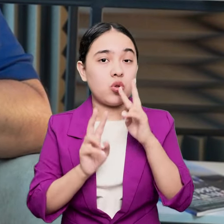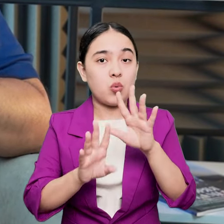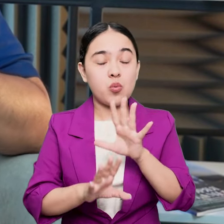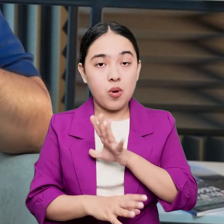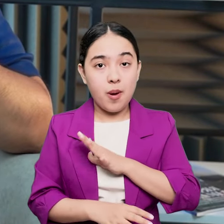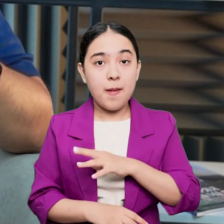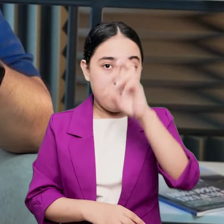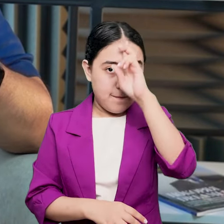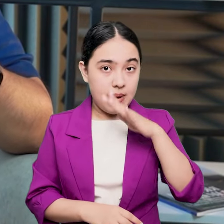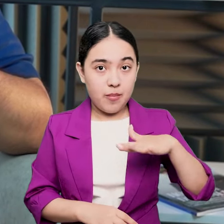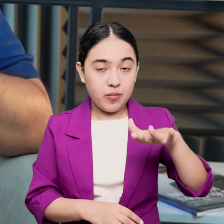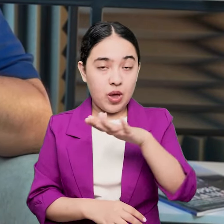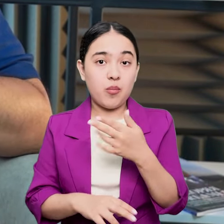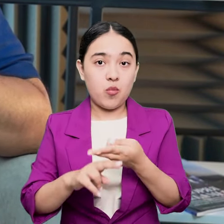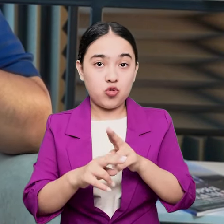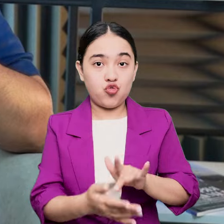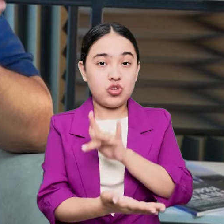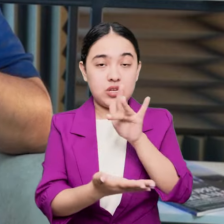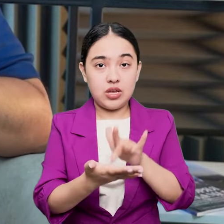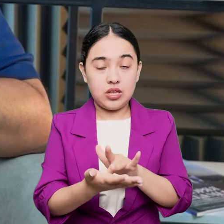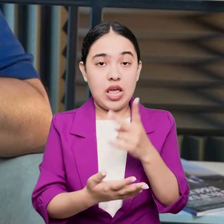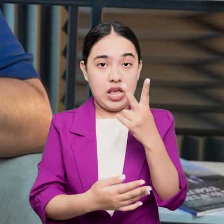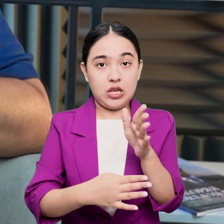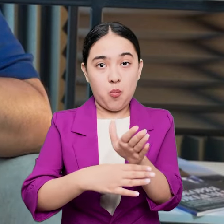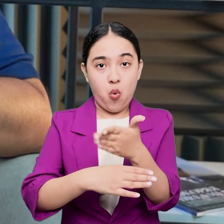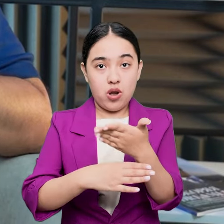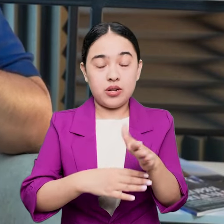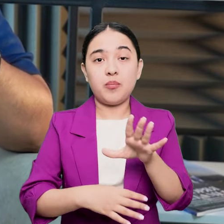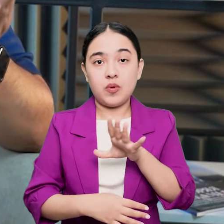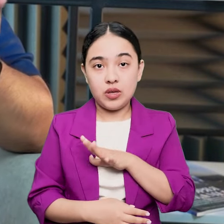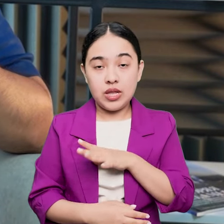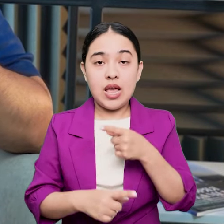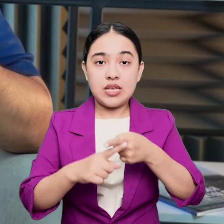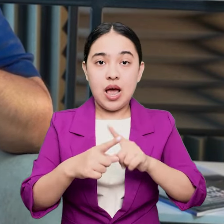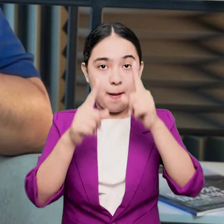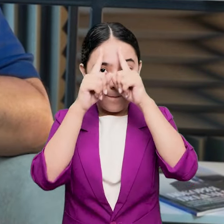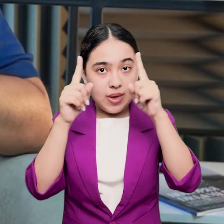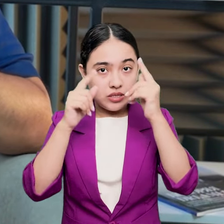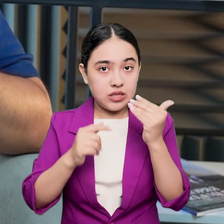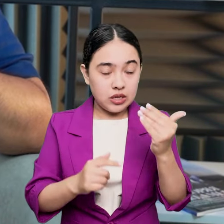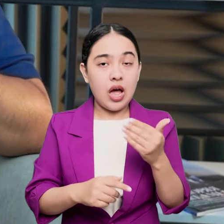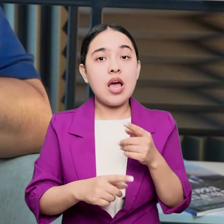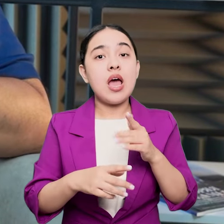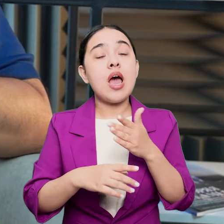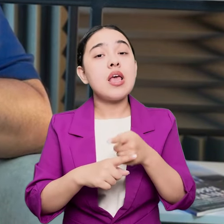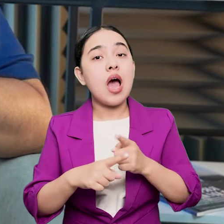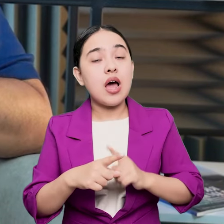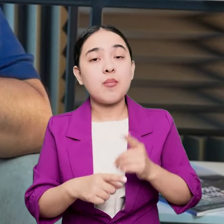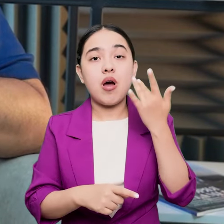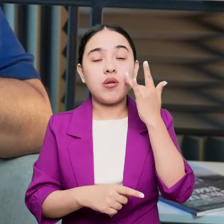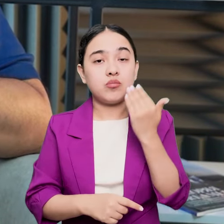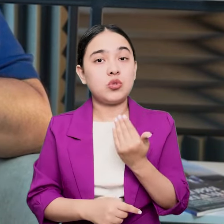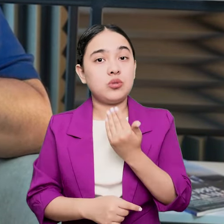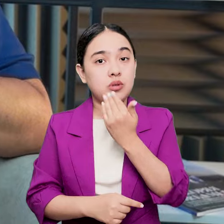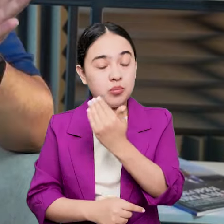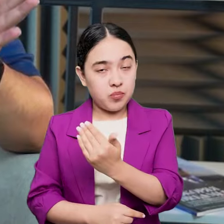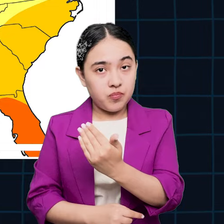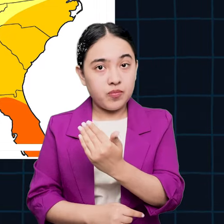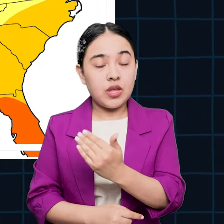Ya'ni mamlakatning mana shu shahri ikkiga bo'linib ketgan edi. Yarmi Meksikaga, yarmi Amerika Qo'shma Shtatlariga